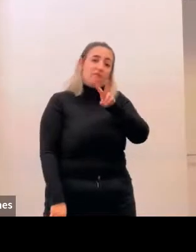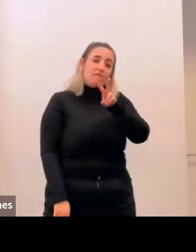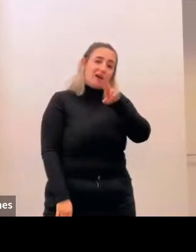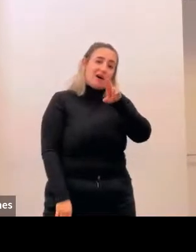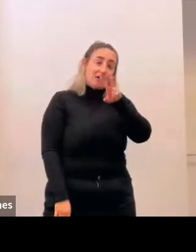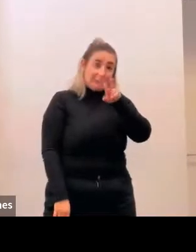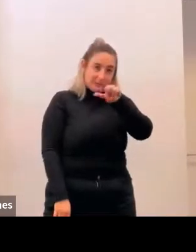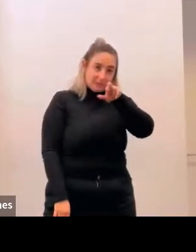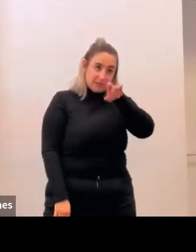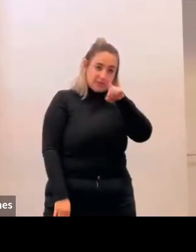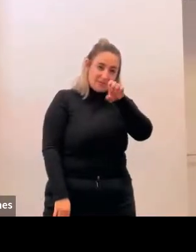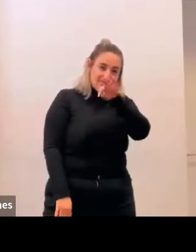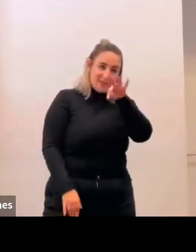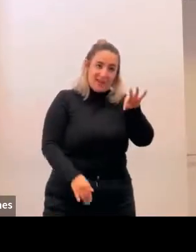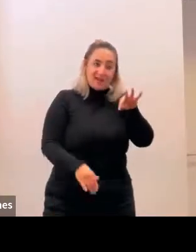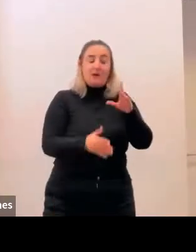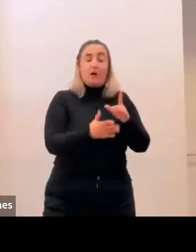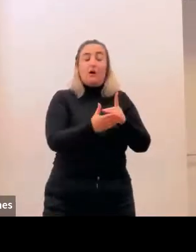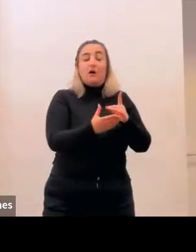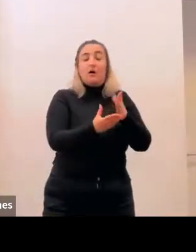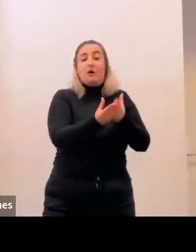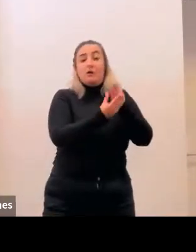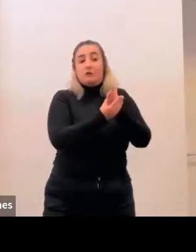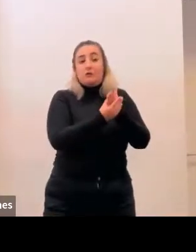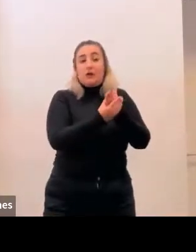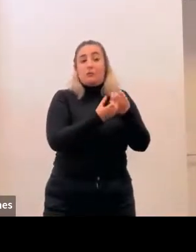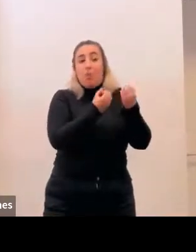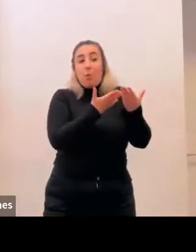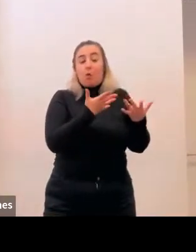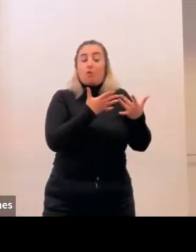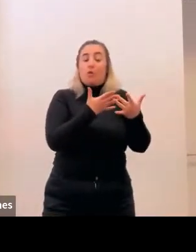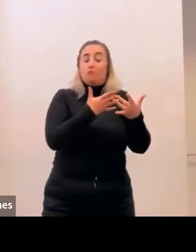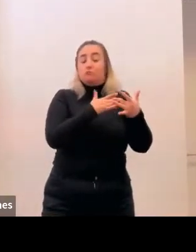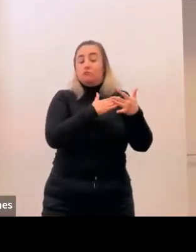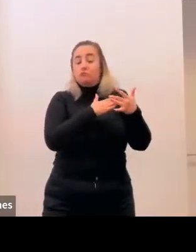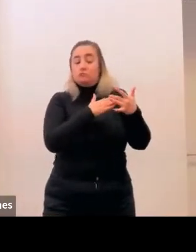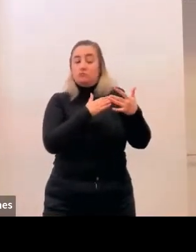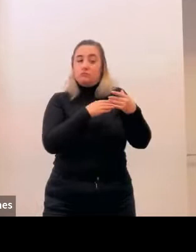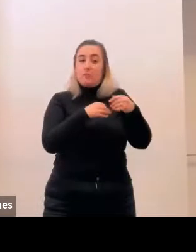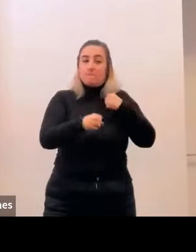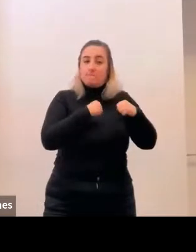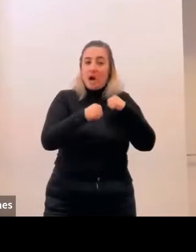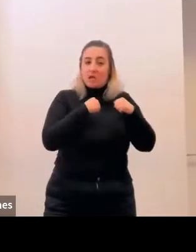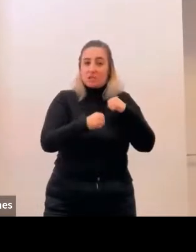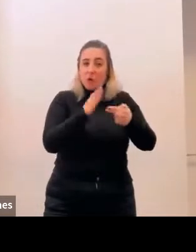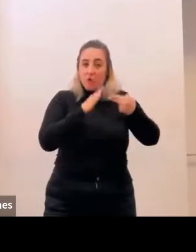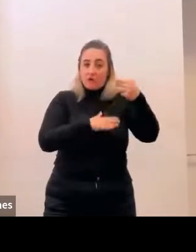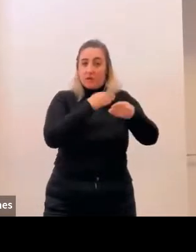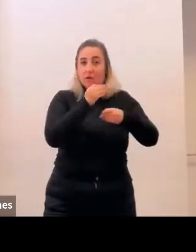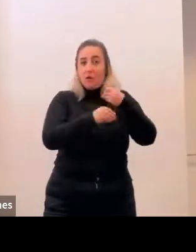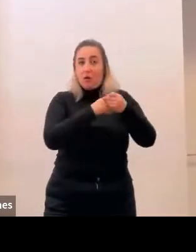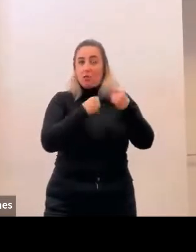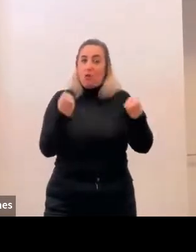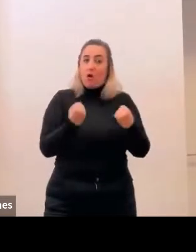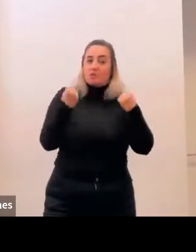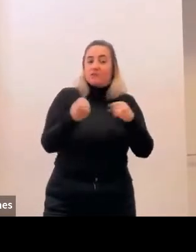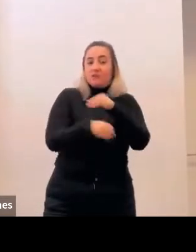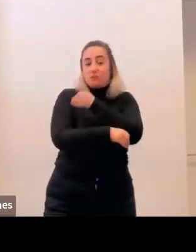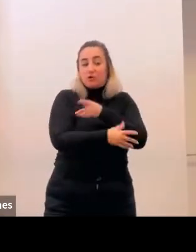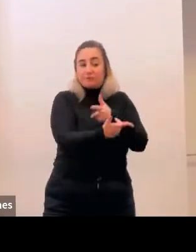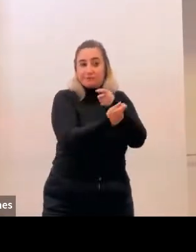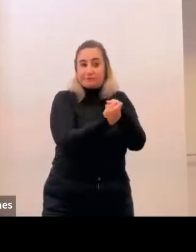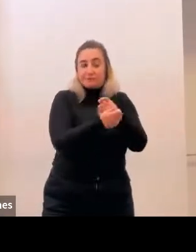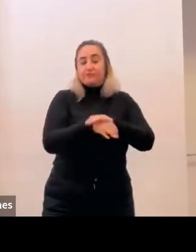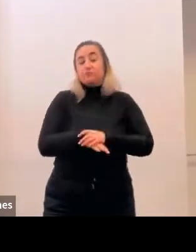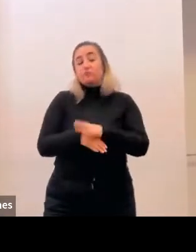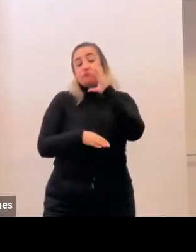de la forme physique et sur des activités de marche nordique. Il vous est donc tout simplement demandé ce soir d'accepter